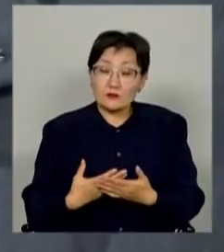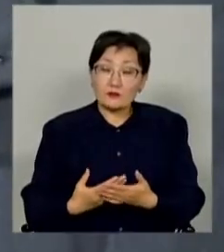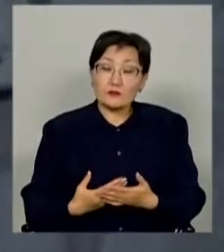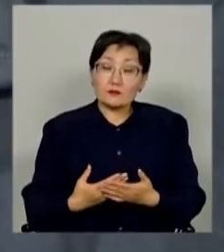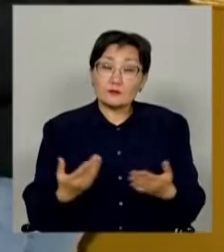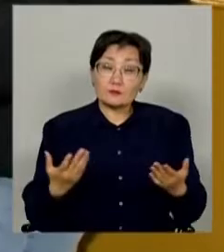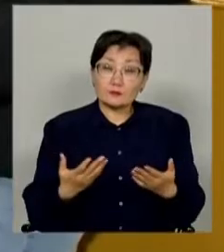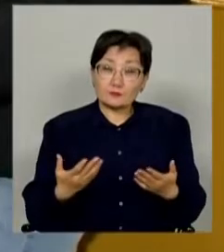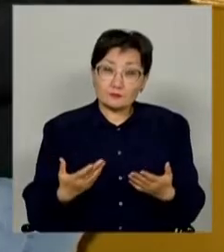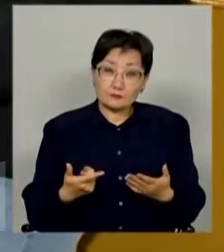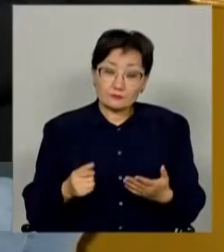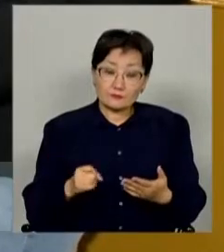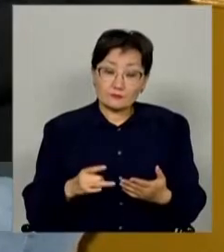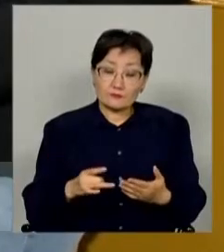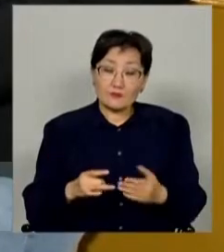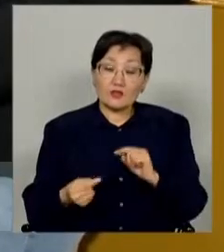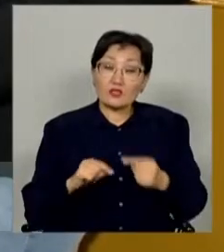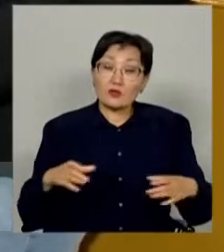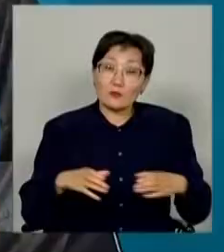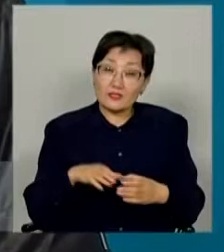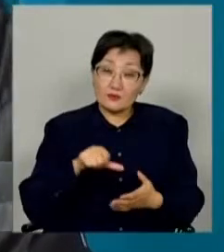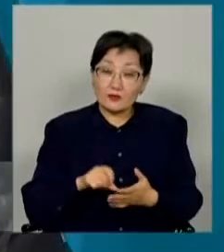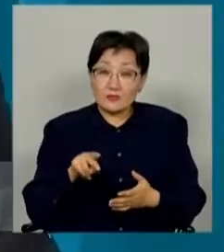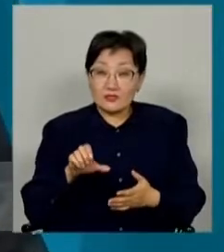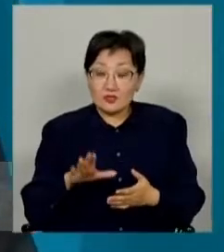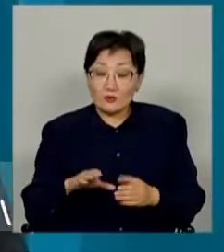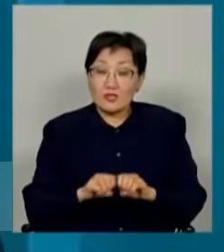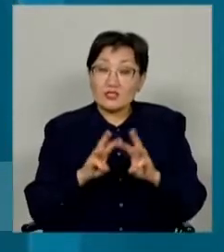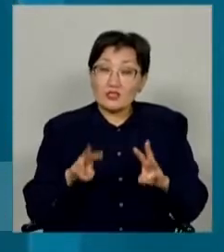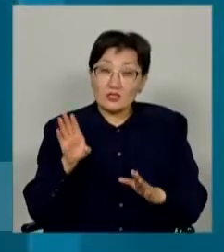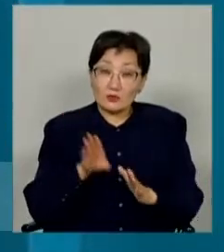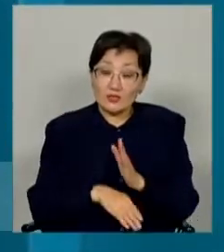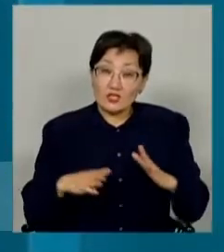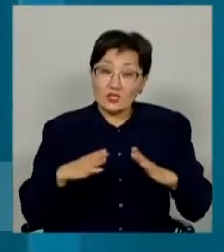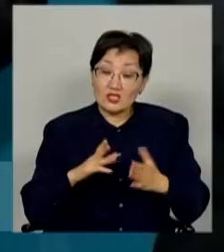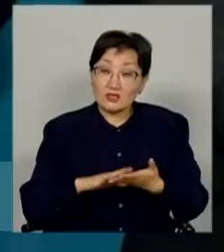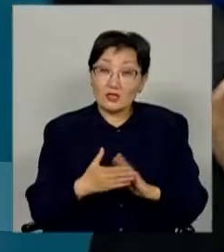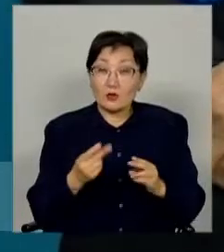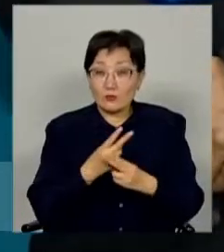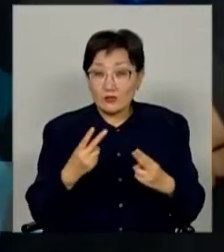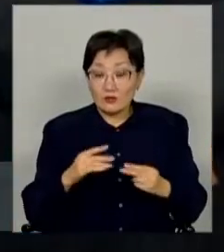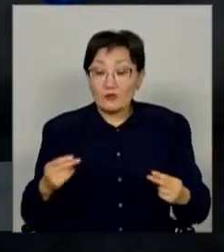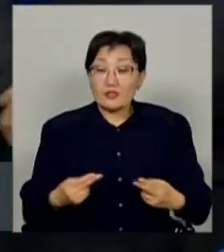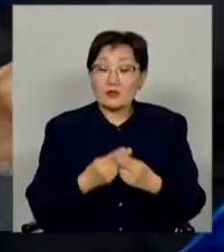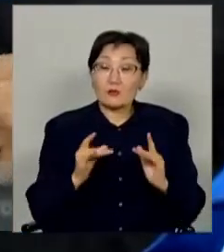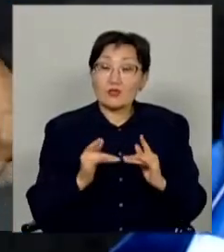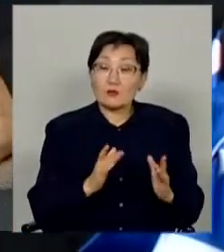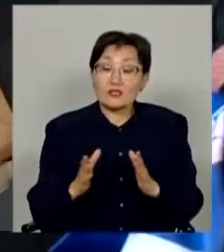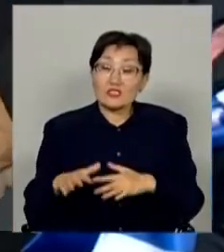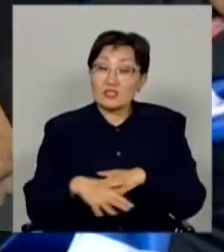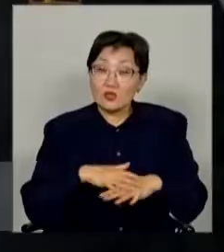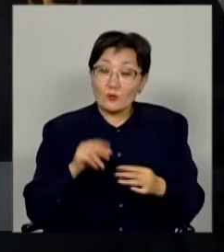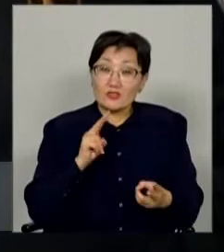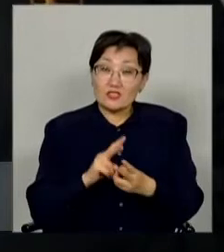Міне шегара. Оппозициялық партияның өкілі Нұрлан Әуесбаев инфрақұрылымы нашар үйлердің жайымен танысты. Елордадағы жатақхана тұрғындарымен